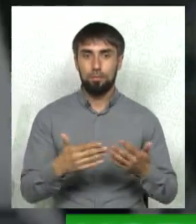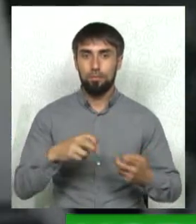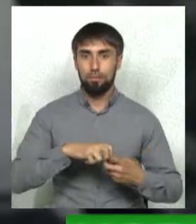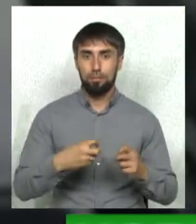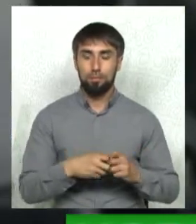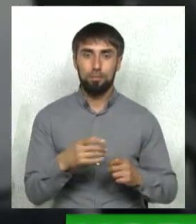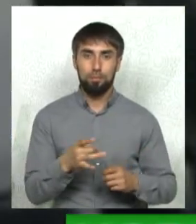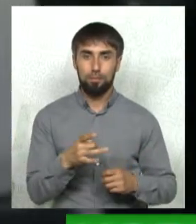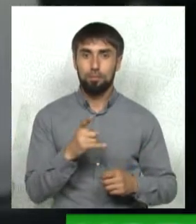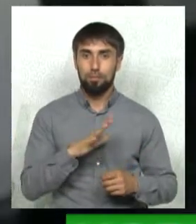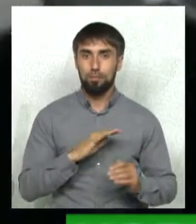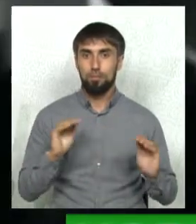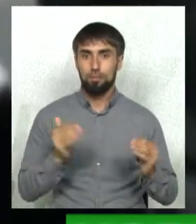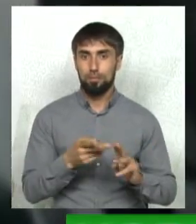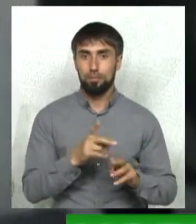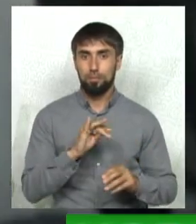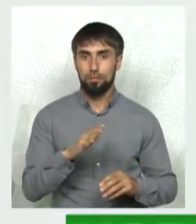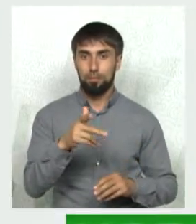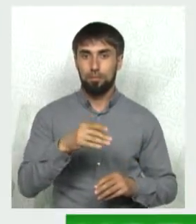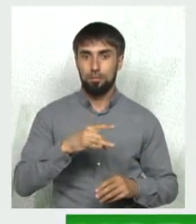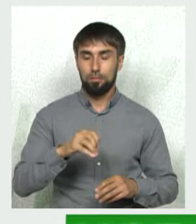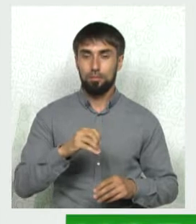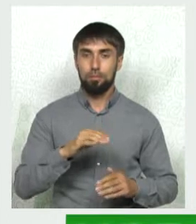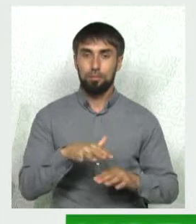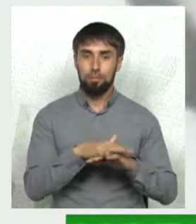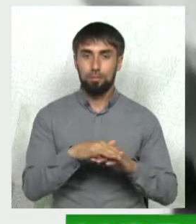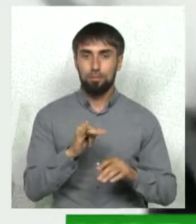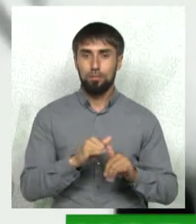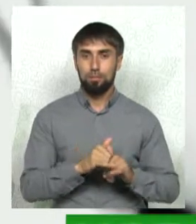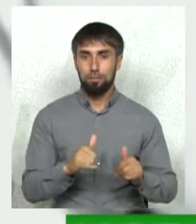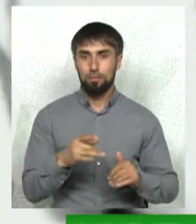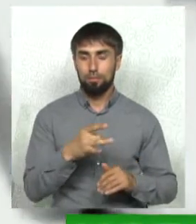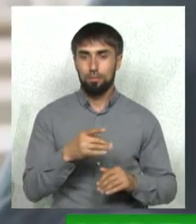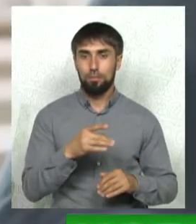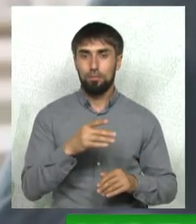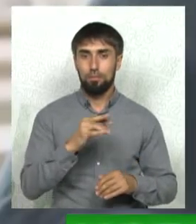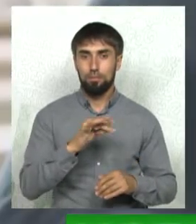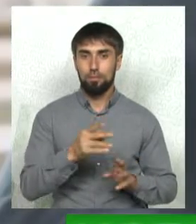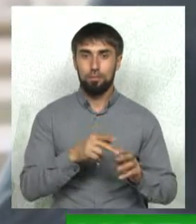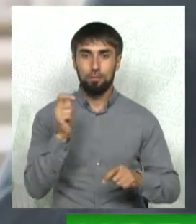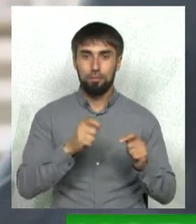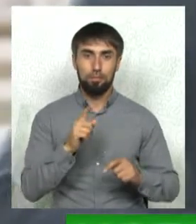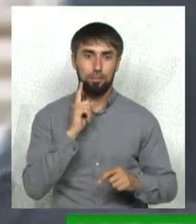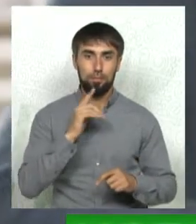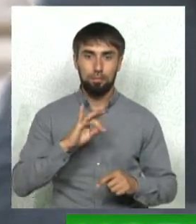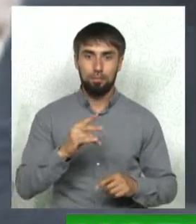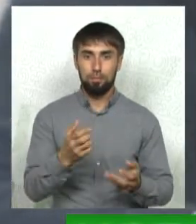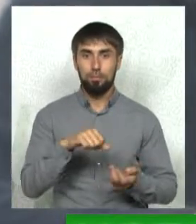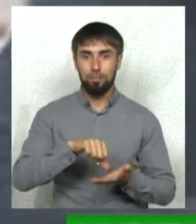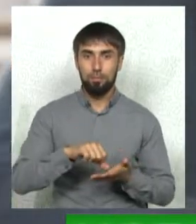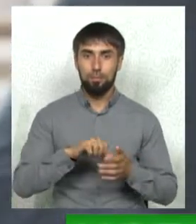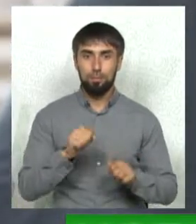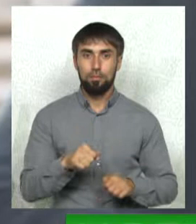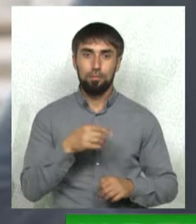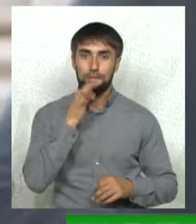проблемы в регионе. Чтобы сократить эти негативные проявления в обществе, и запущен межрегиональный онлайн-фестиваль молодых блогеров. Принять в нем участие